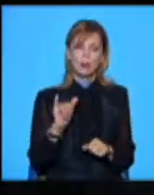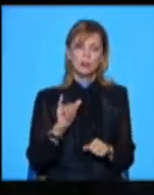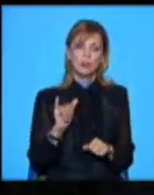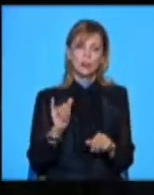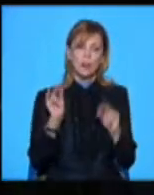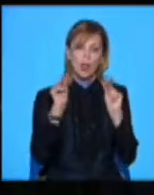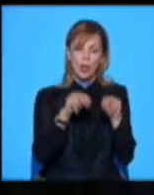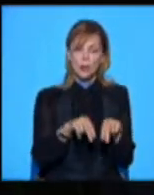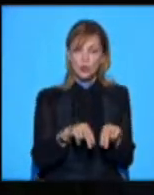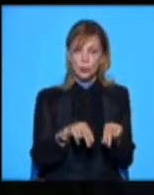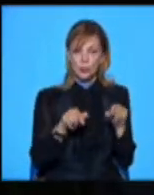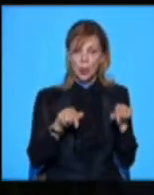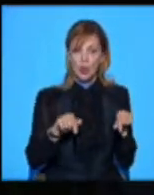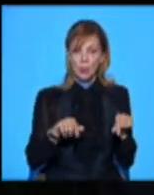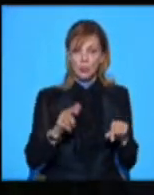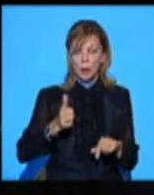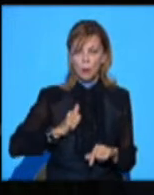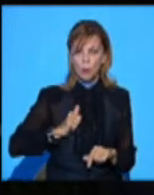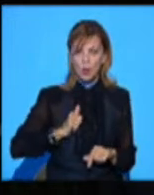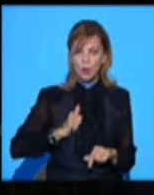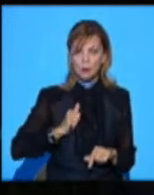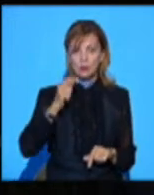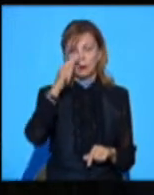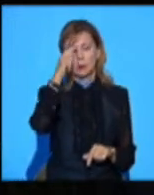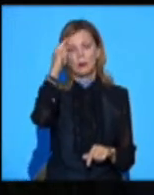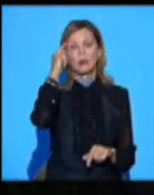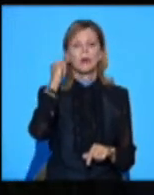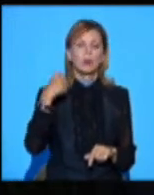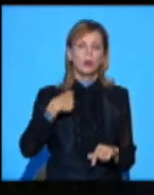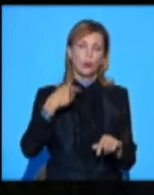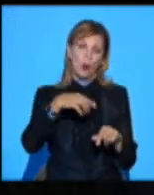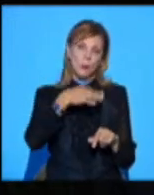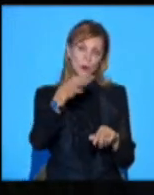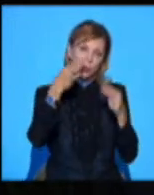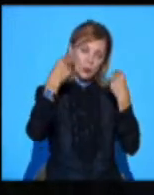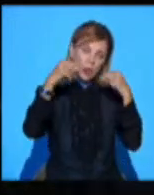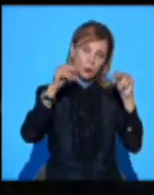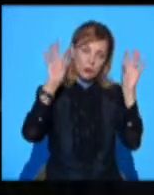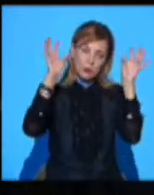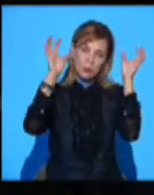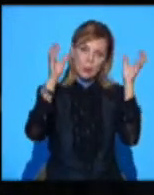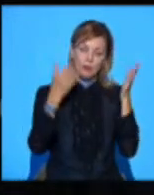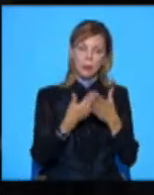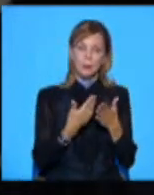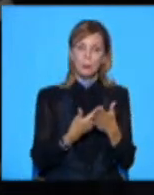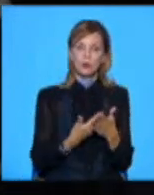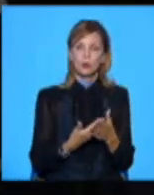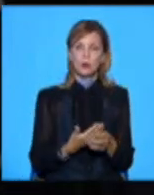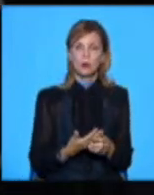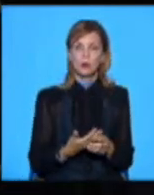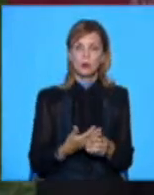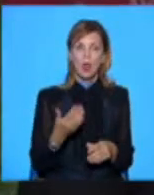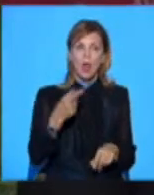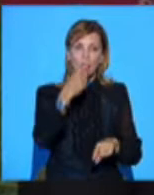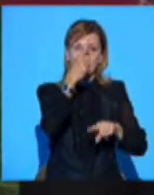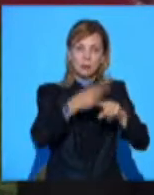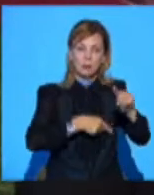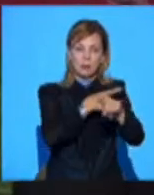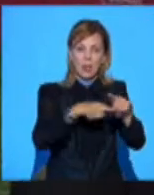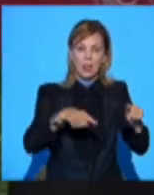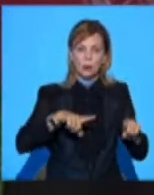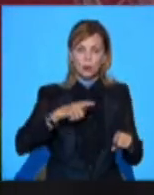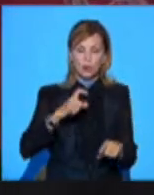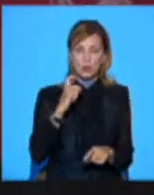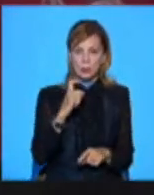vecina? La poartă, la sora mea, a strigat-o și a spus anunțe salvarea, fiindcă a tăiat-o și este